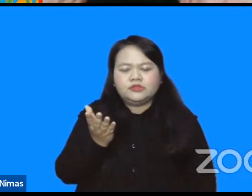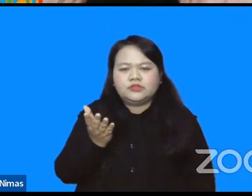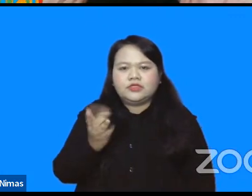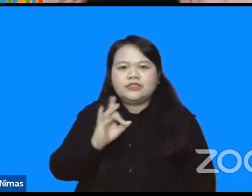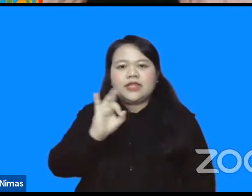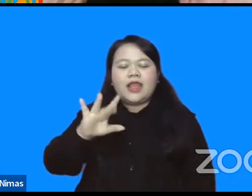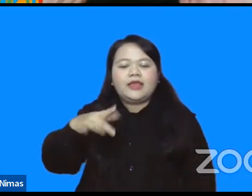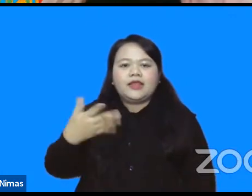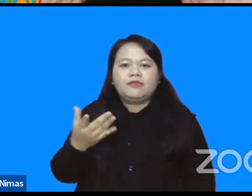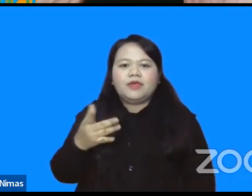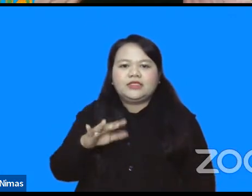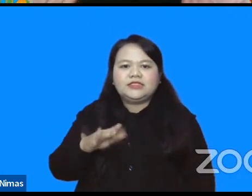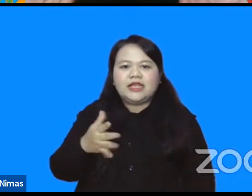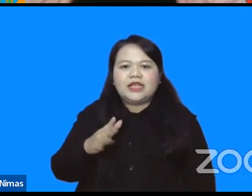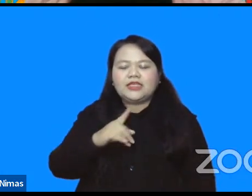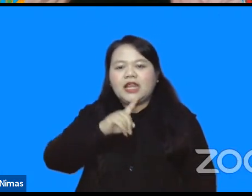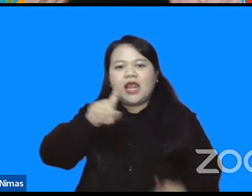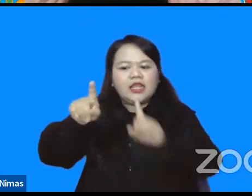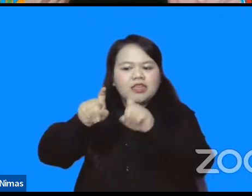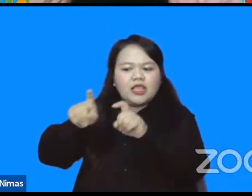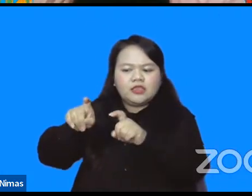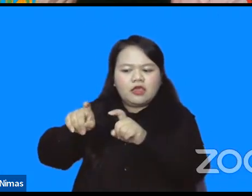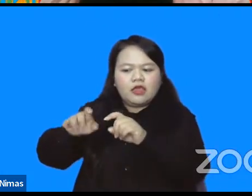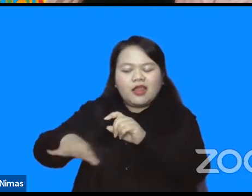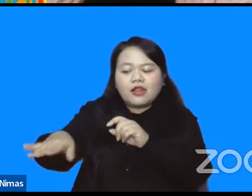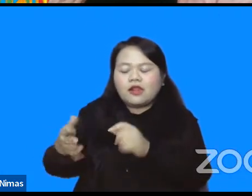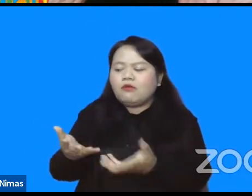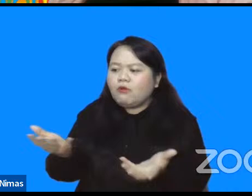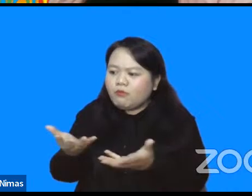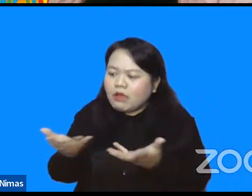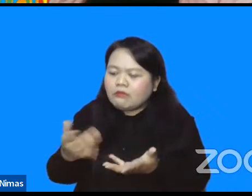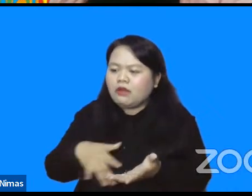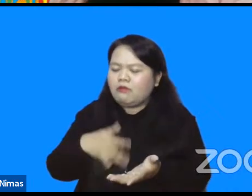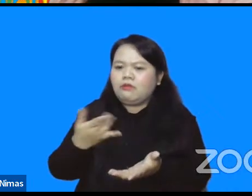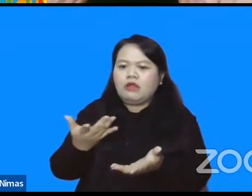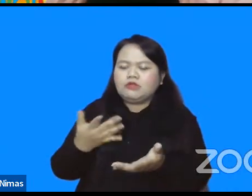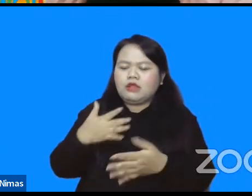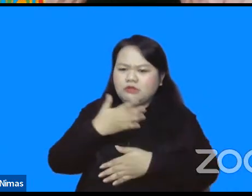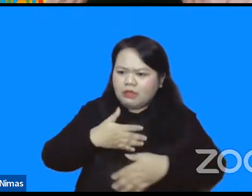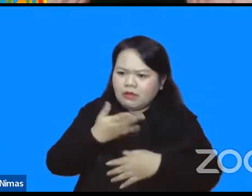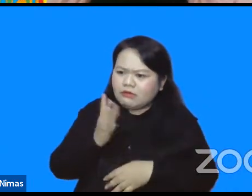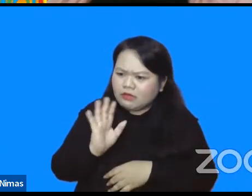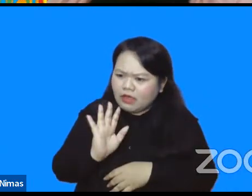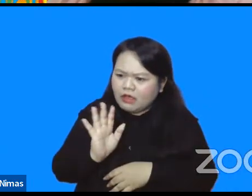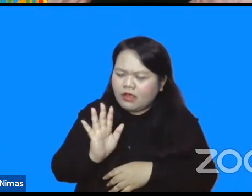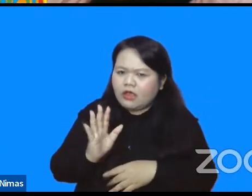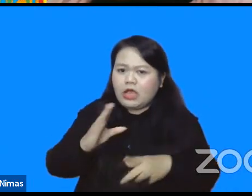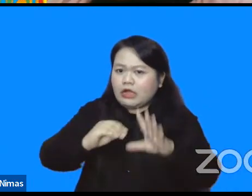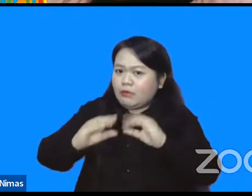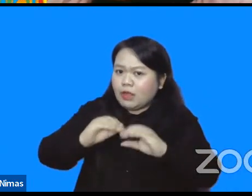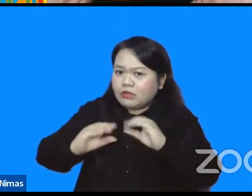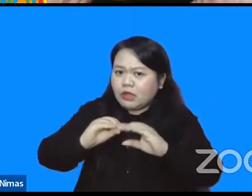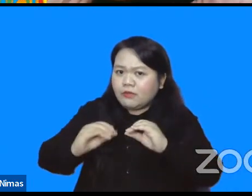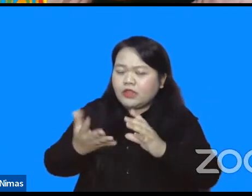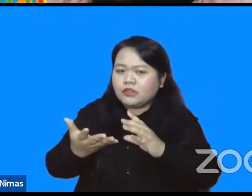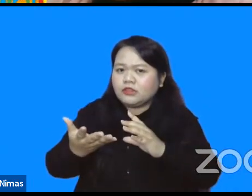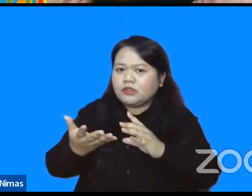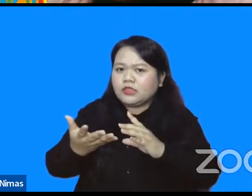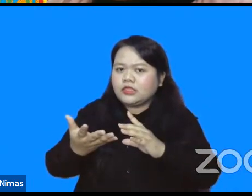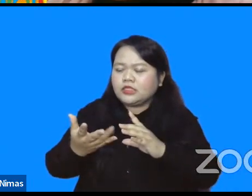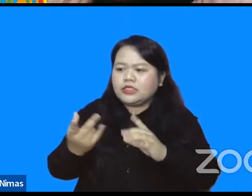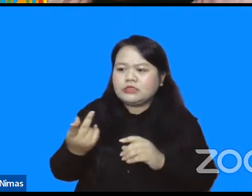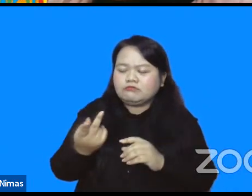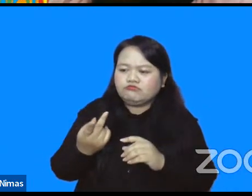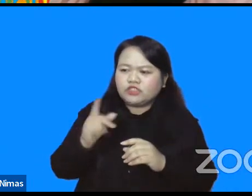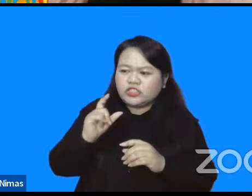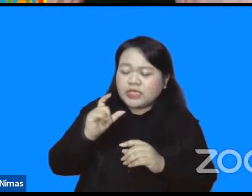itu kita juga jarang lagi ya tanya kepada anak-anak sebenarnya mereka gimana sih rasanya nyaman nggak sih rapat gitu ya dengan kita dengan